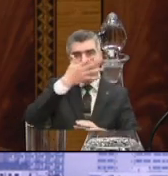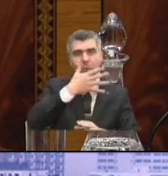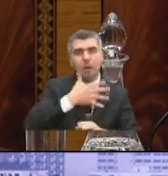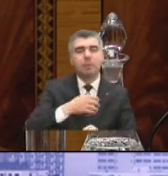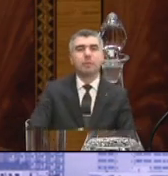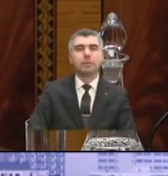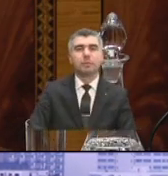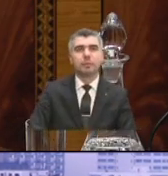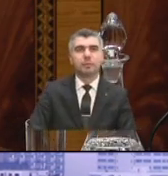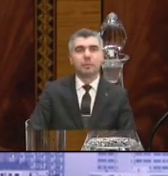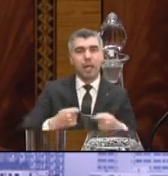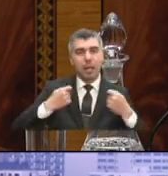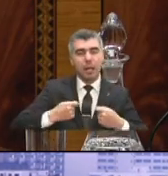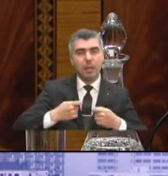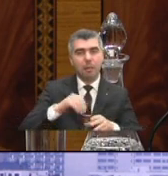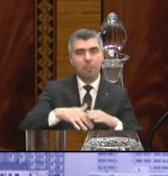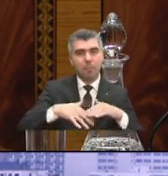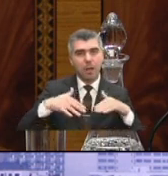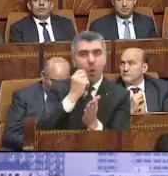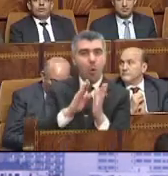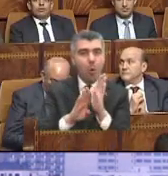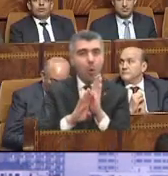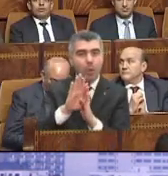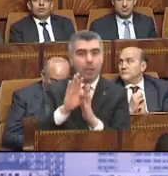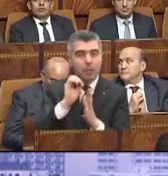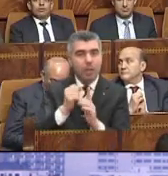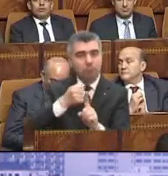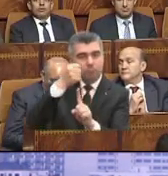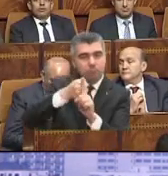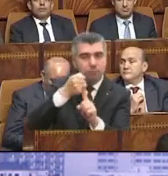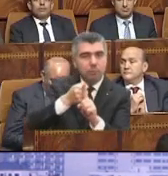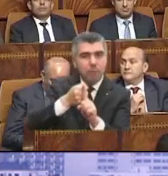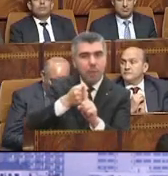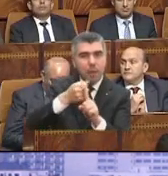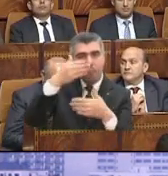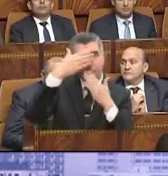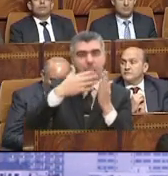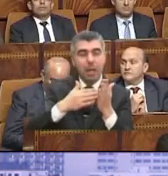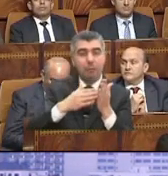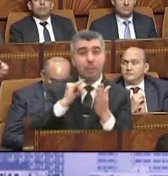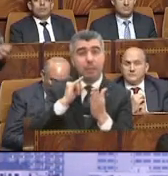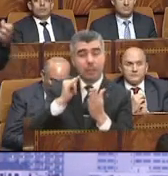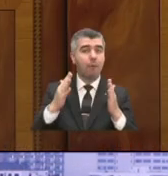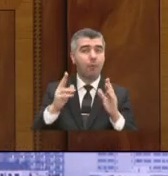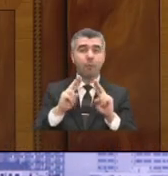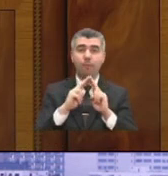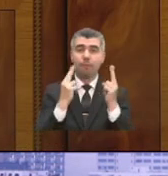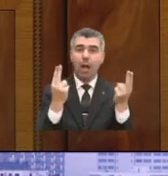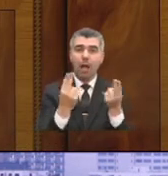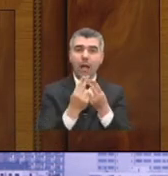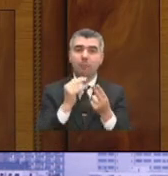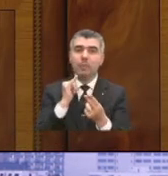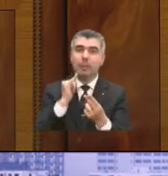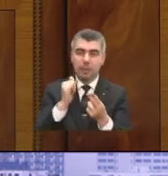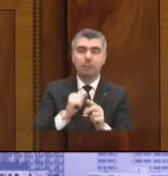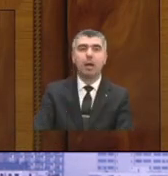في المغرب حاليا مما اثر سلبا على حتى منسوب الثقه في الشباب المغربي في العمل البرلماني يمكن هناك مجموعه